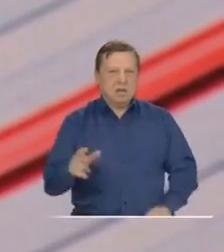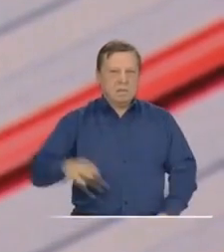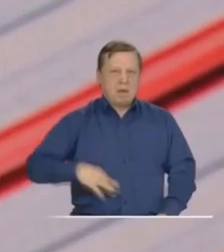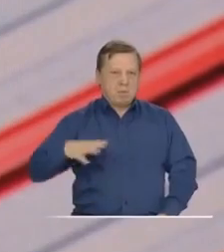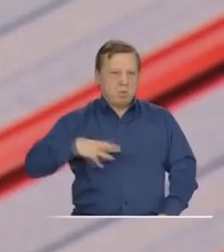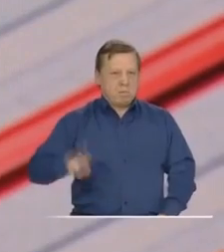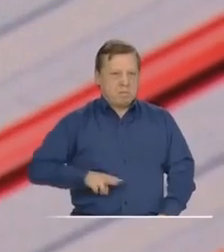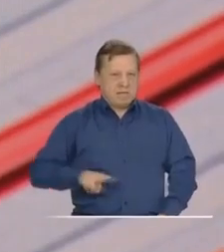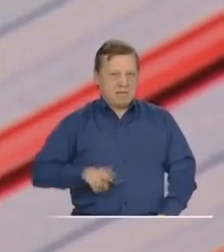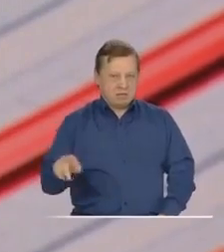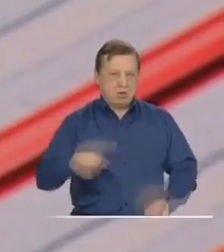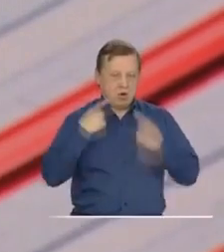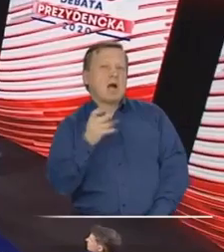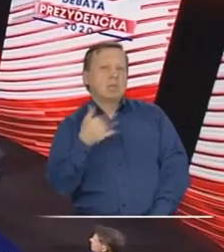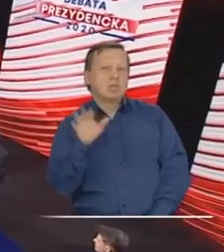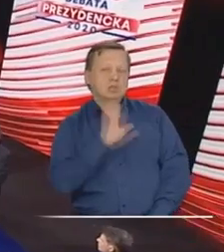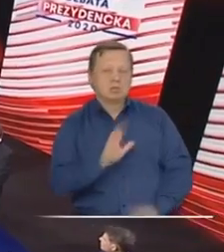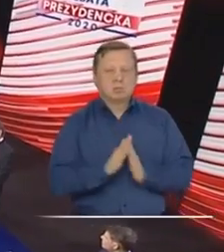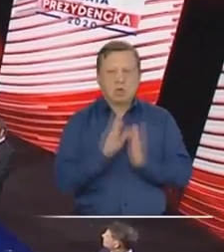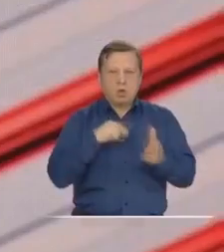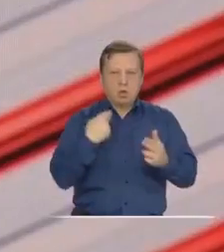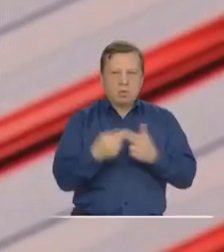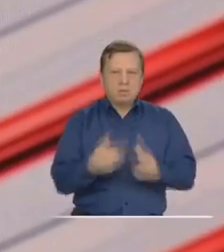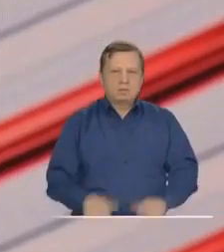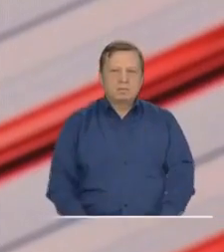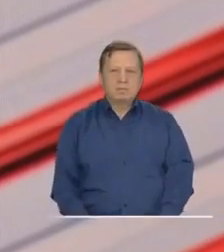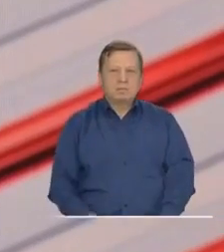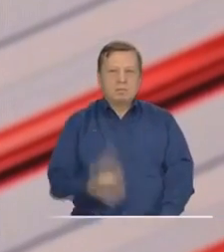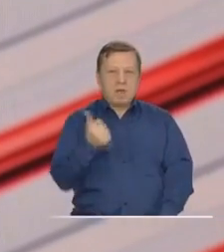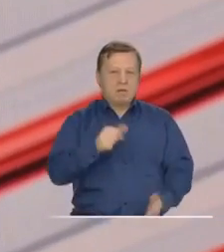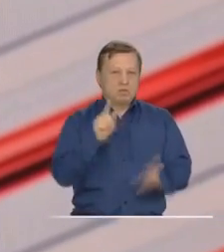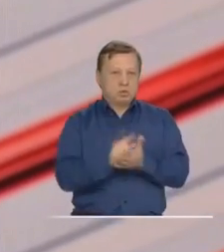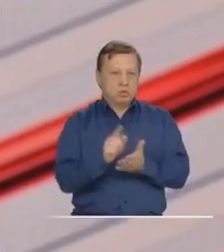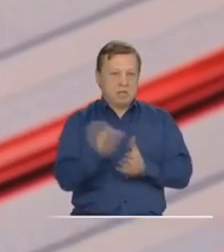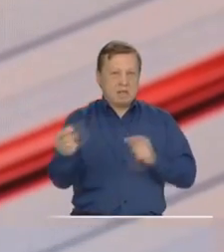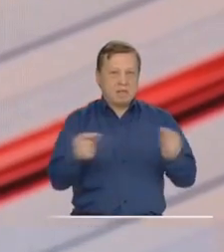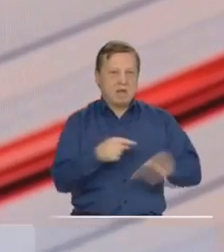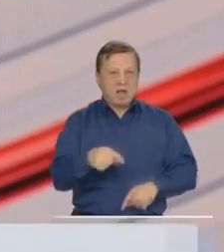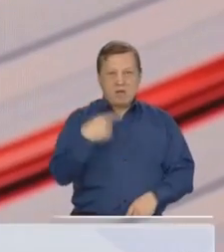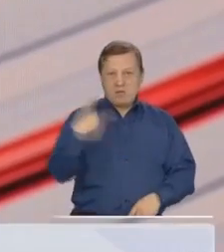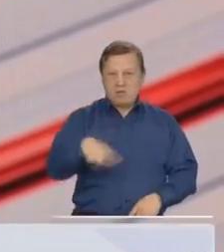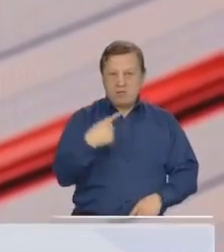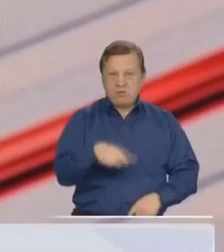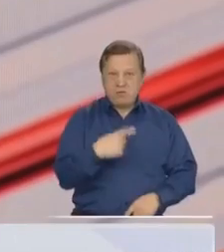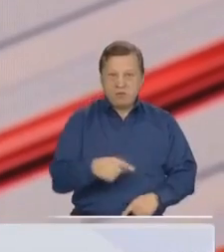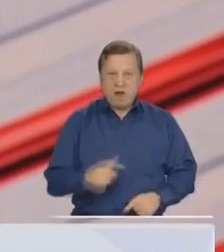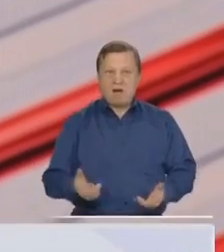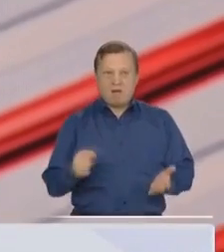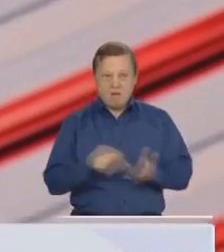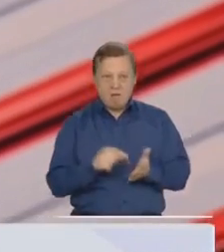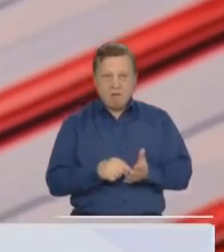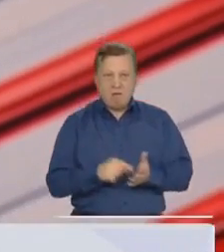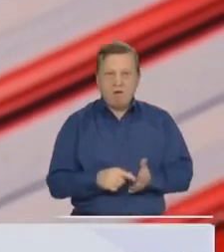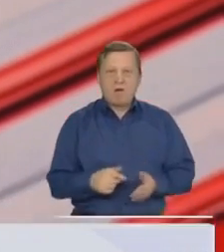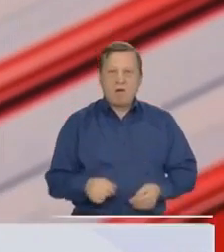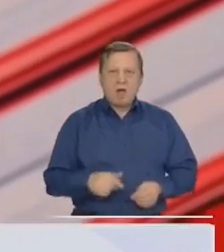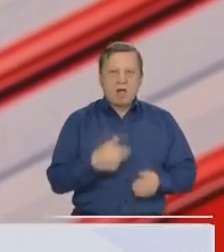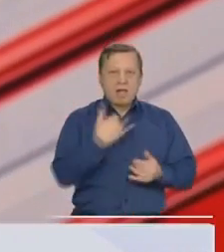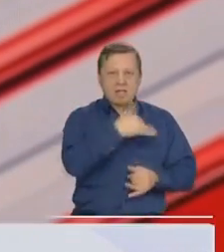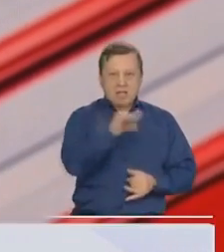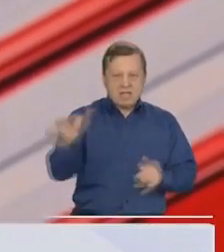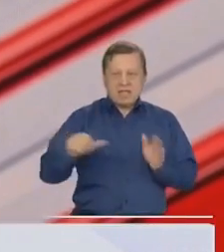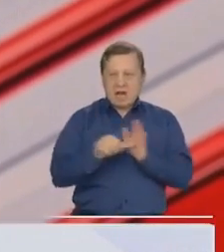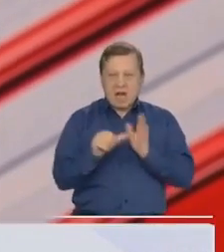ministrem który był za to odpowiedzialny drodzy państwo jest pierwszy sukces tej debaty andrzej duda odniósł się do innych kandydatów